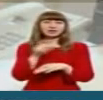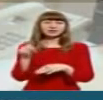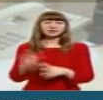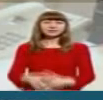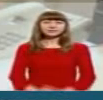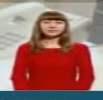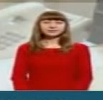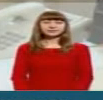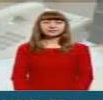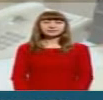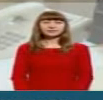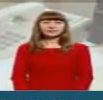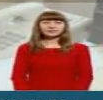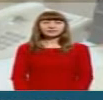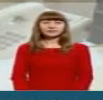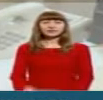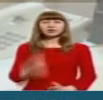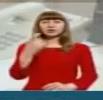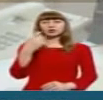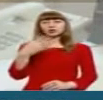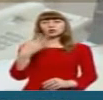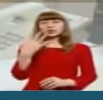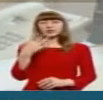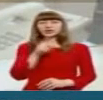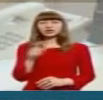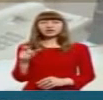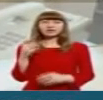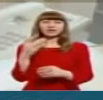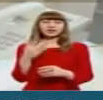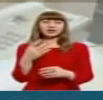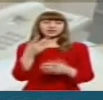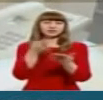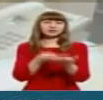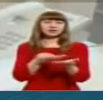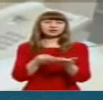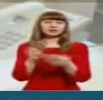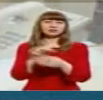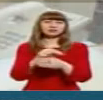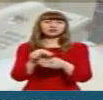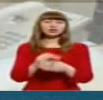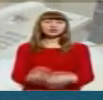емханада ем-дом алуда. 145 адам дәрі-дәрмектермен үйлерінде жатып емделуде.